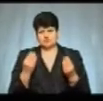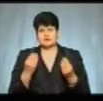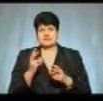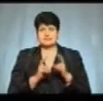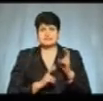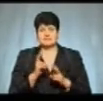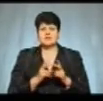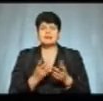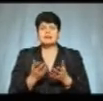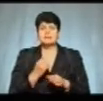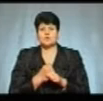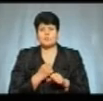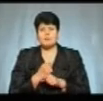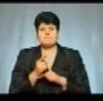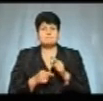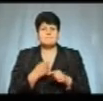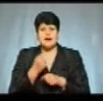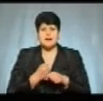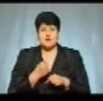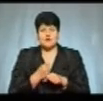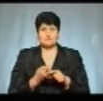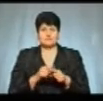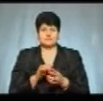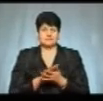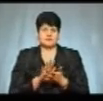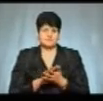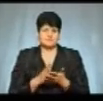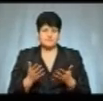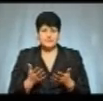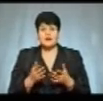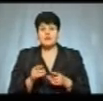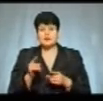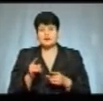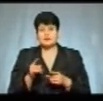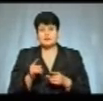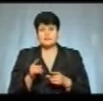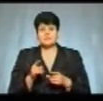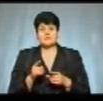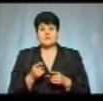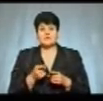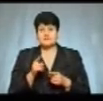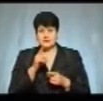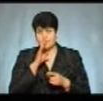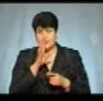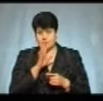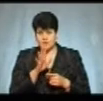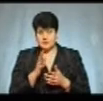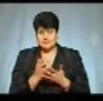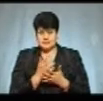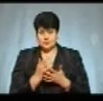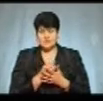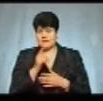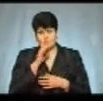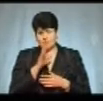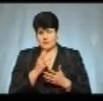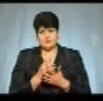який здійснював переробку цих побічних продуктів тваринного походження, отримав. Як ви сказали, що це непоганий заробіток. Це